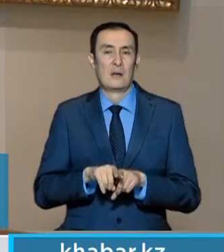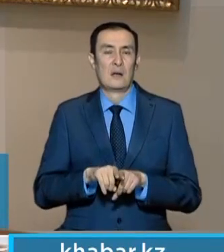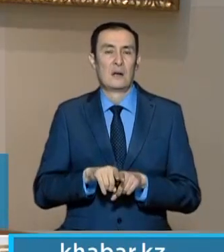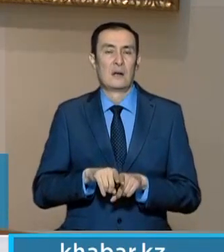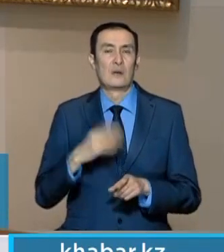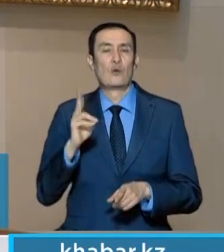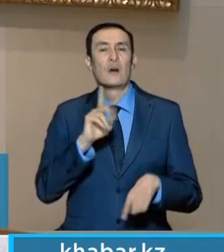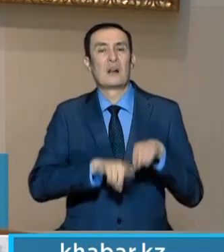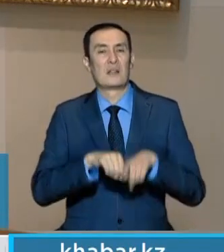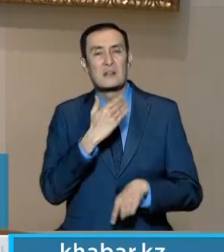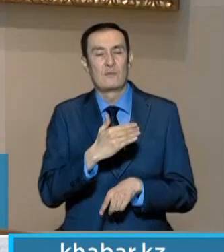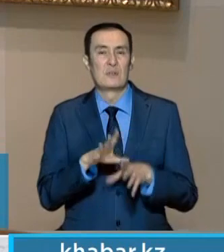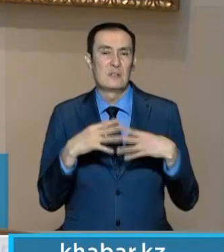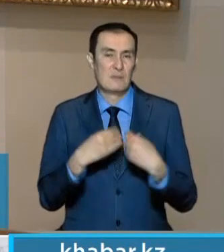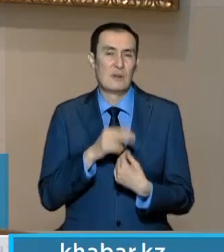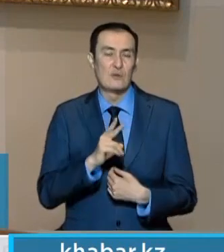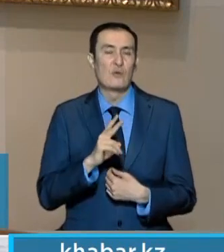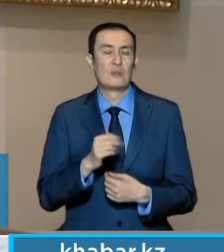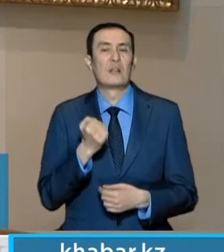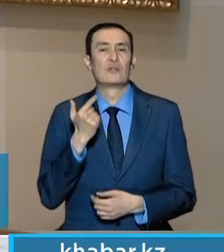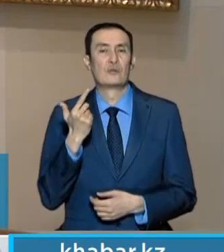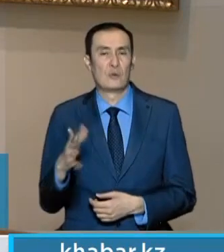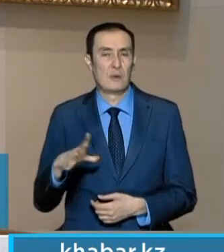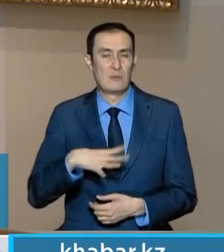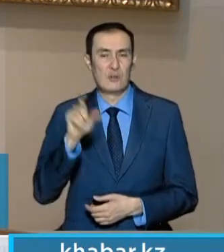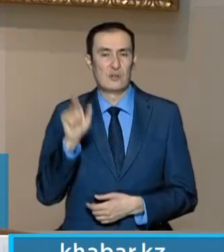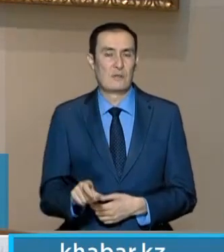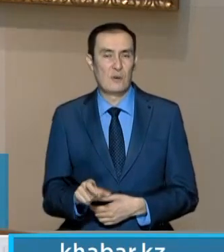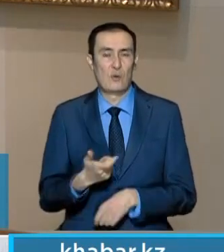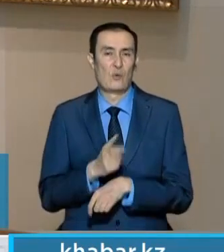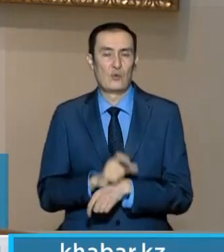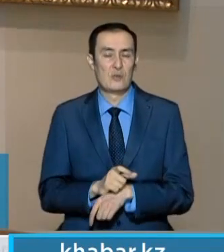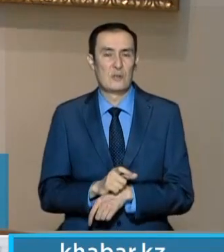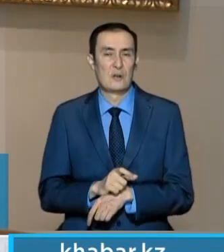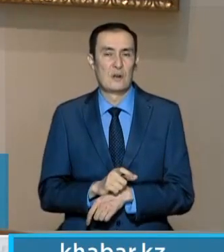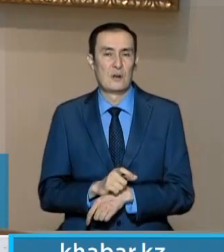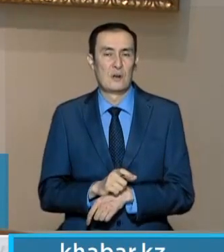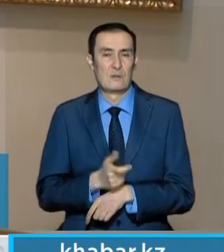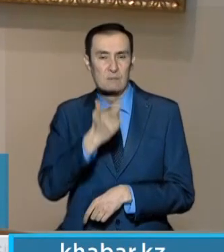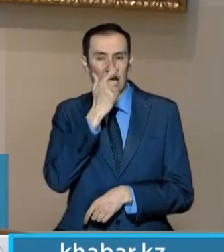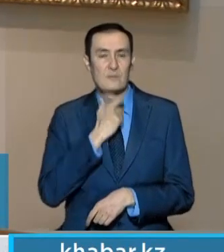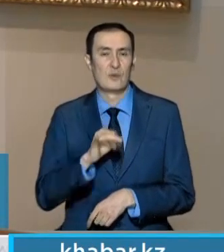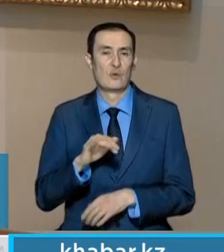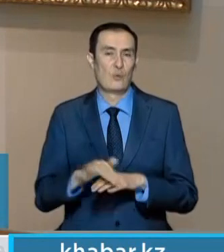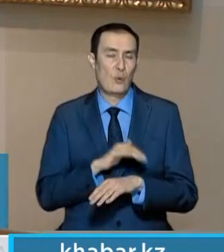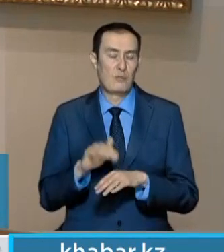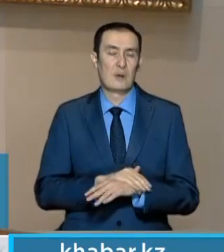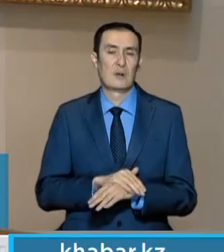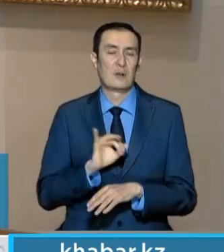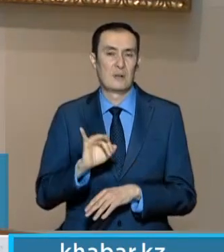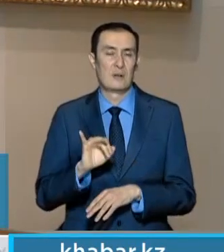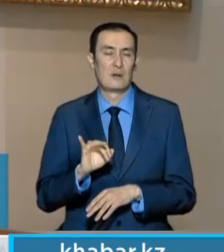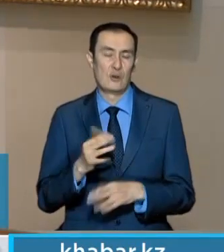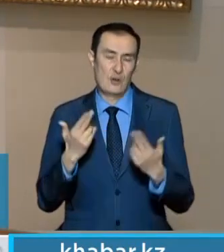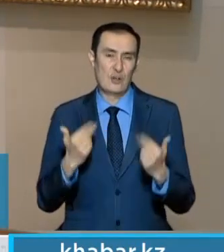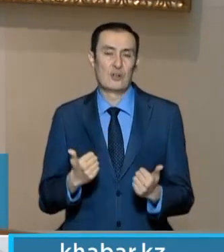Гульназита, родных и близких, о том, что он настолько был человек органичный, цельный и добрый, и это само